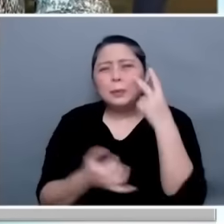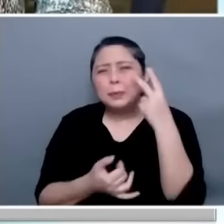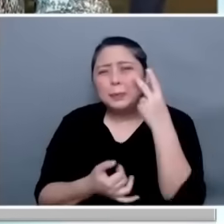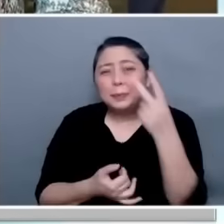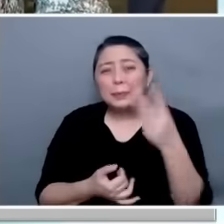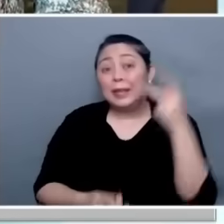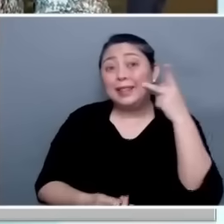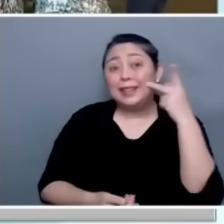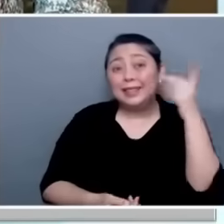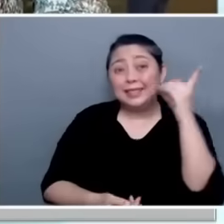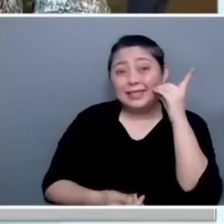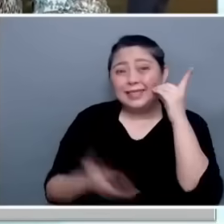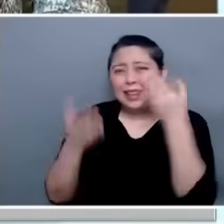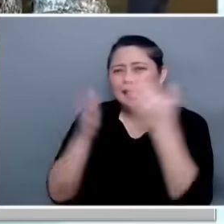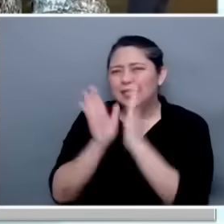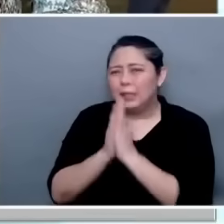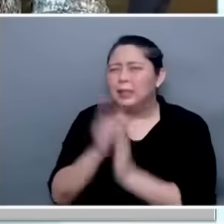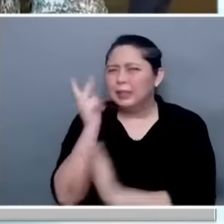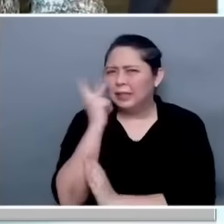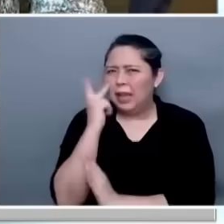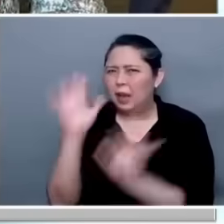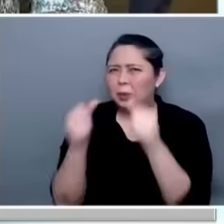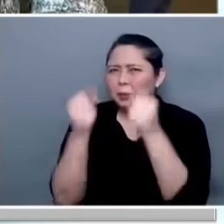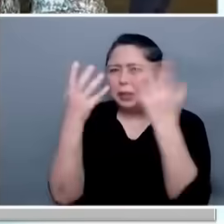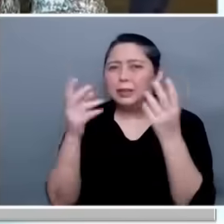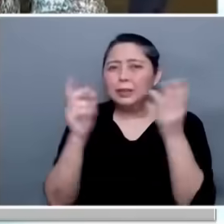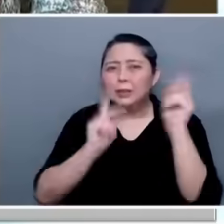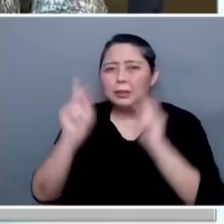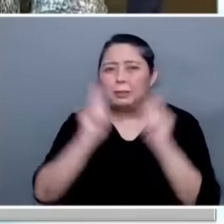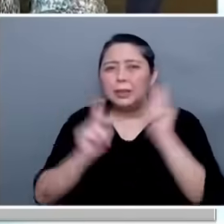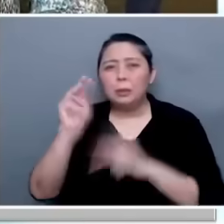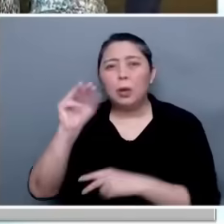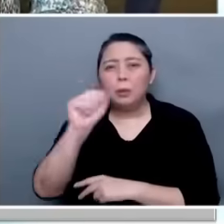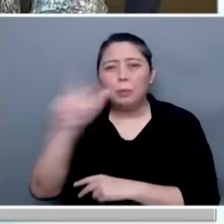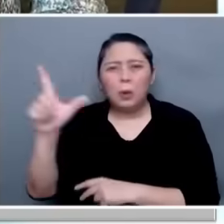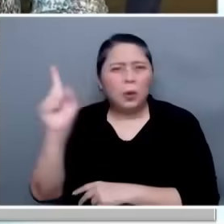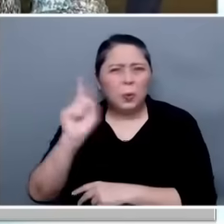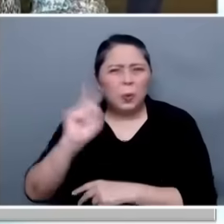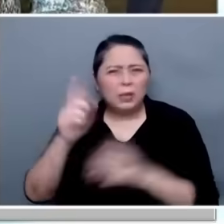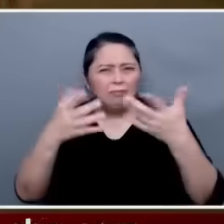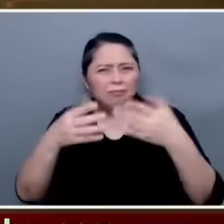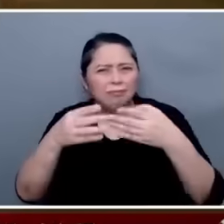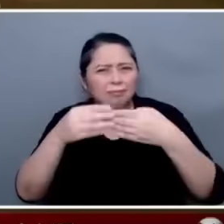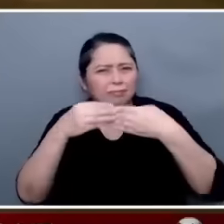adjustment ang tinutukoy ngayon, lalo na malapit ng Pasko?